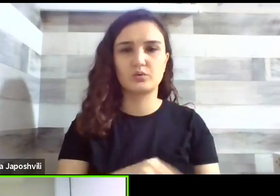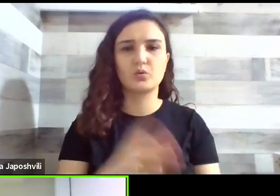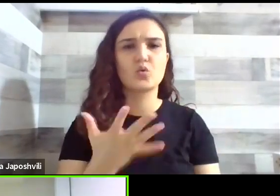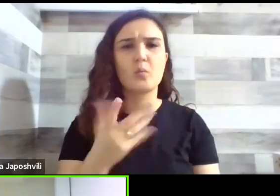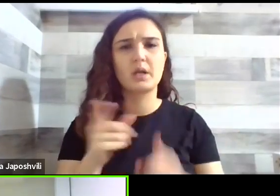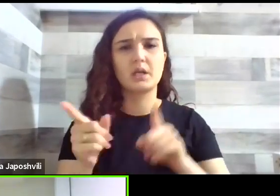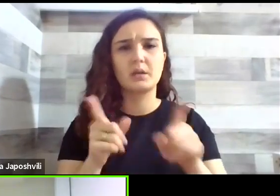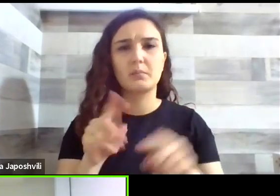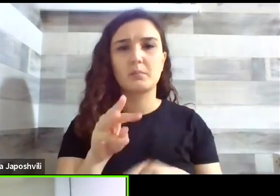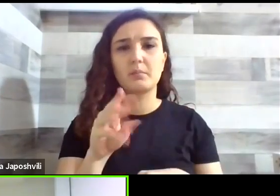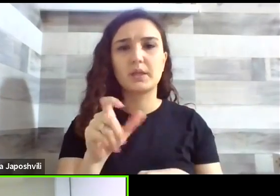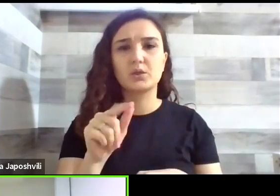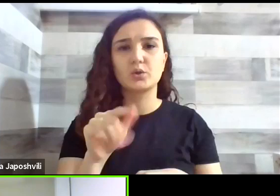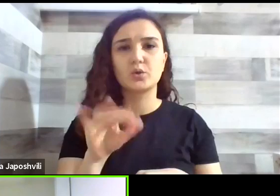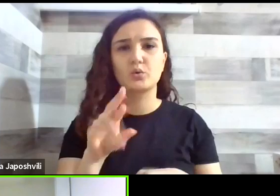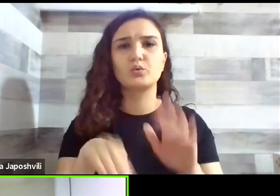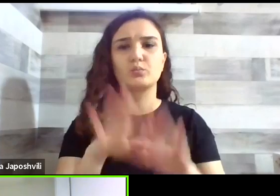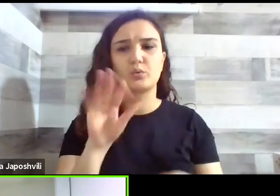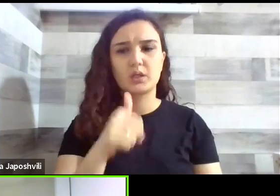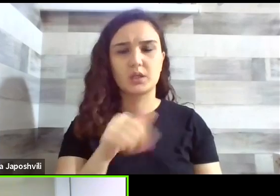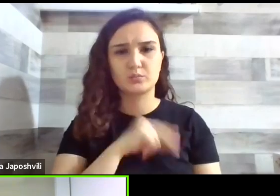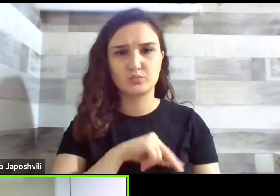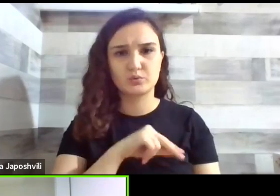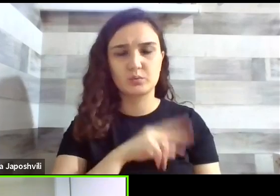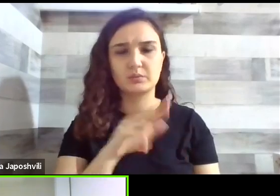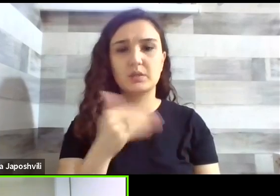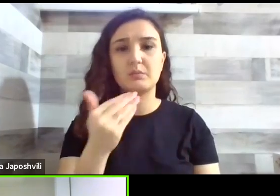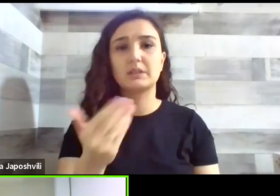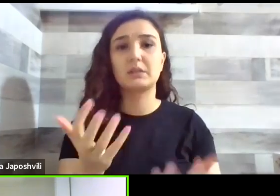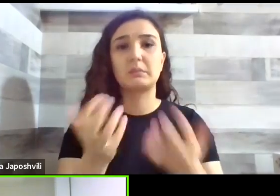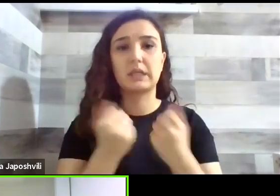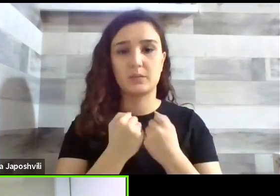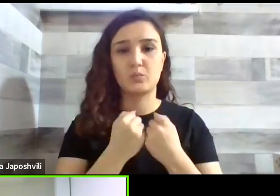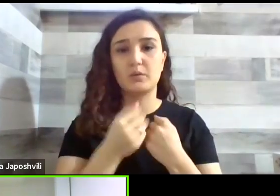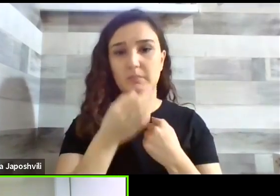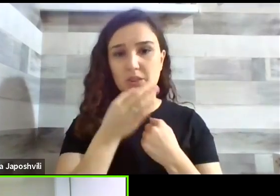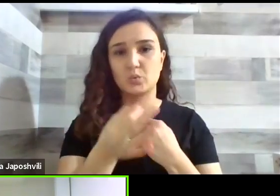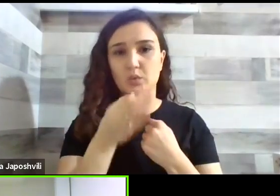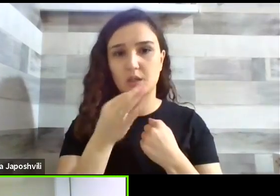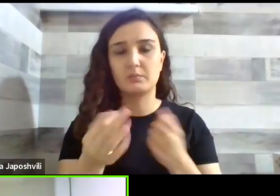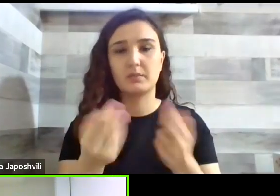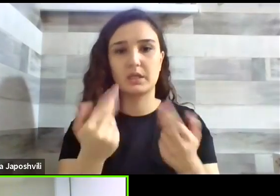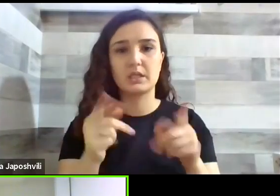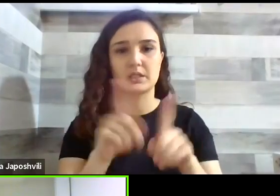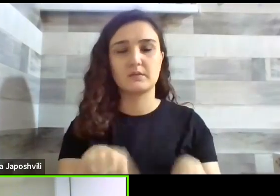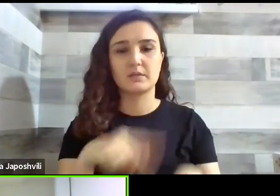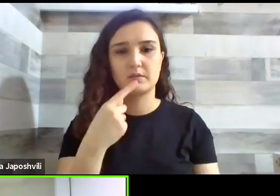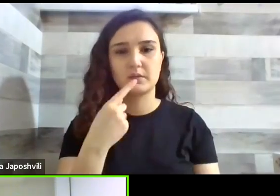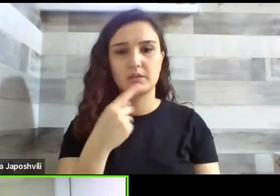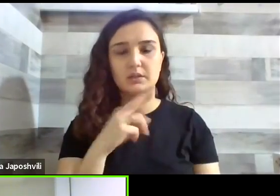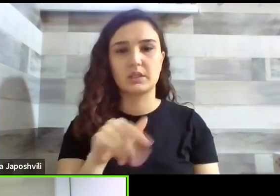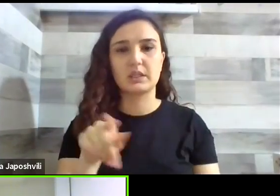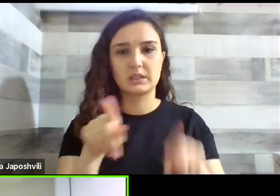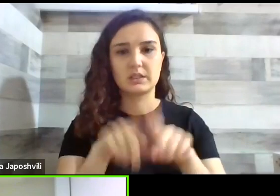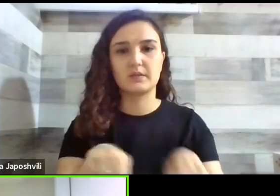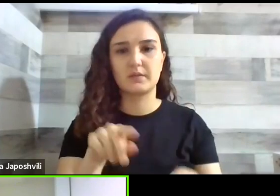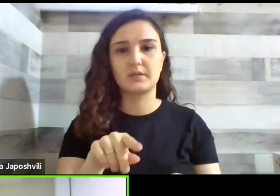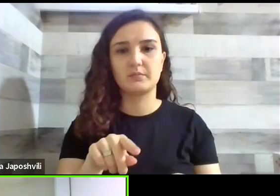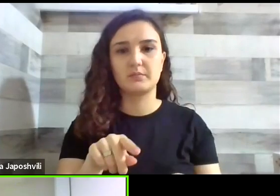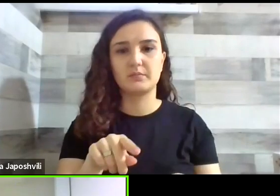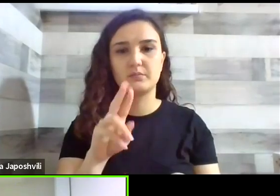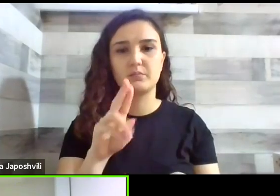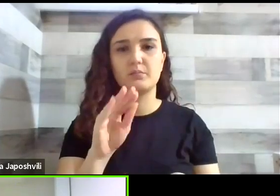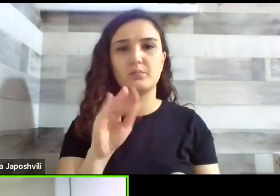მეთოდი უფრო კარგად მუშაობს და ასე შემდეგ და მათგან მიღებული პასუხები, ასე ვთქვათ. ასევე ფოკუს